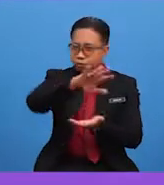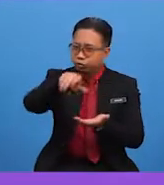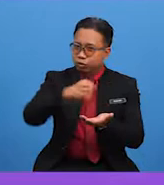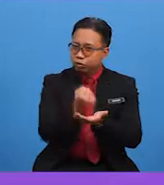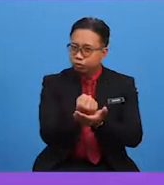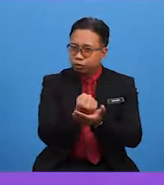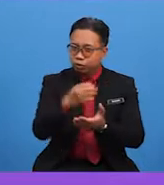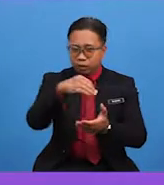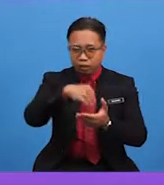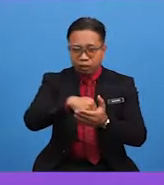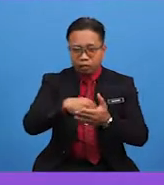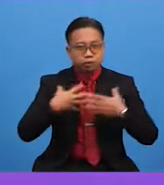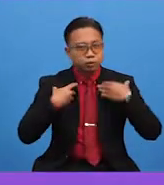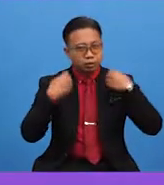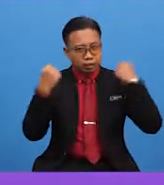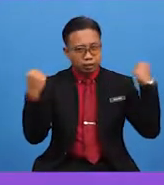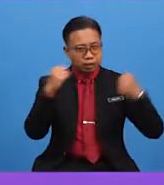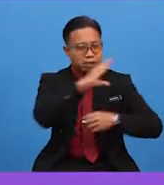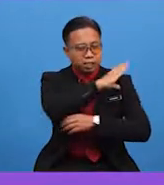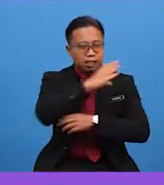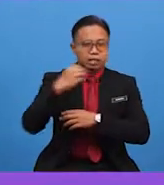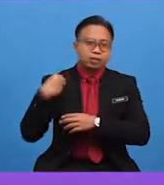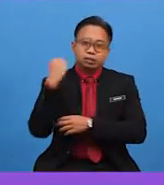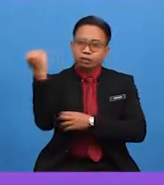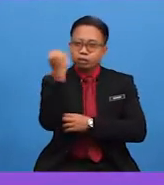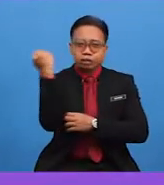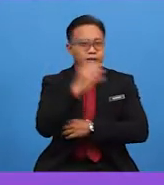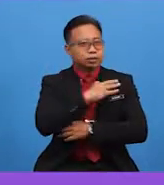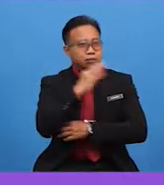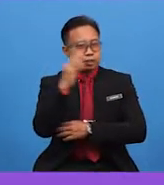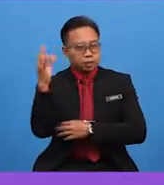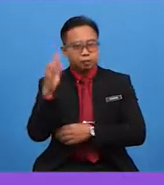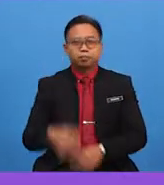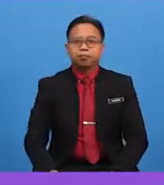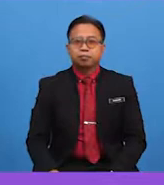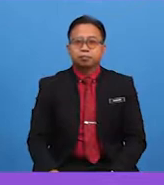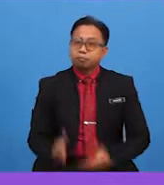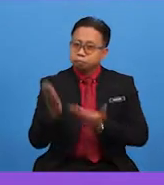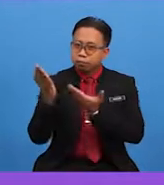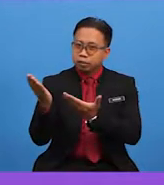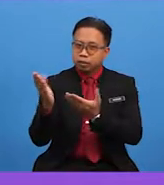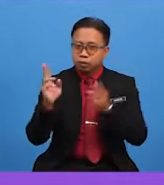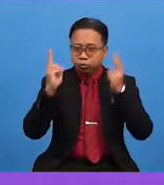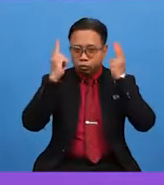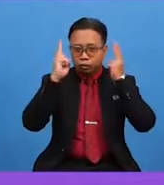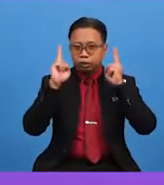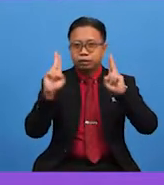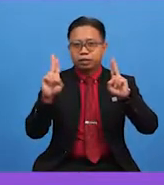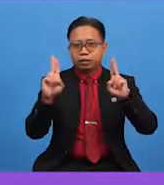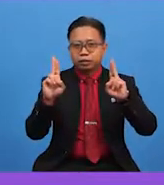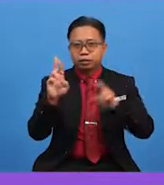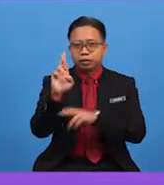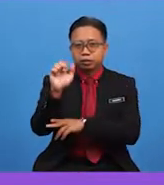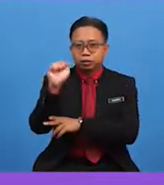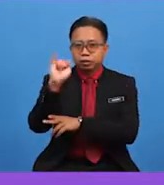semua dalam keadaan sihat dan sentiasa bersemangat. Saya Ustazah Raihana dari